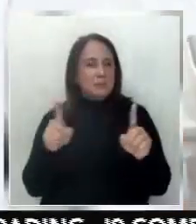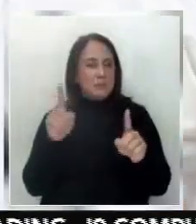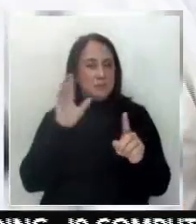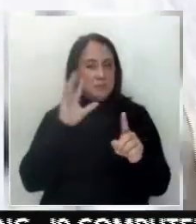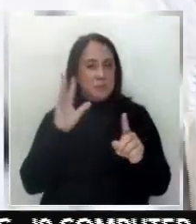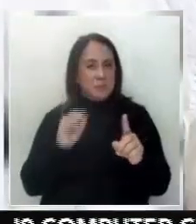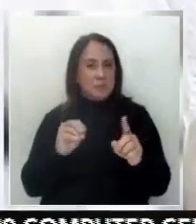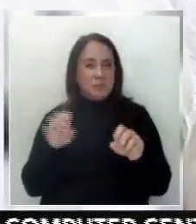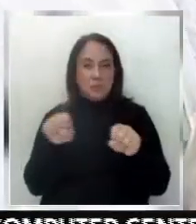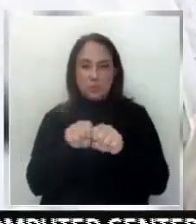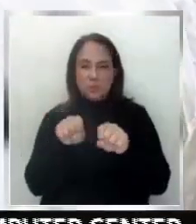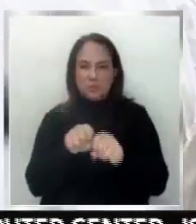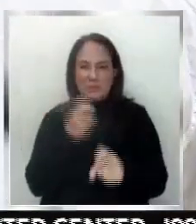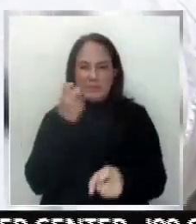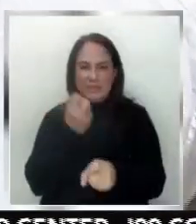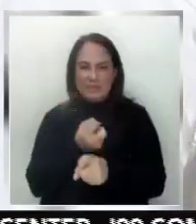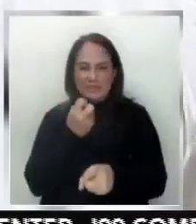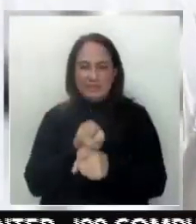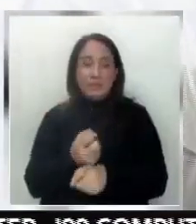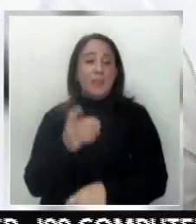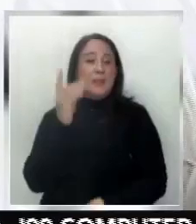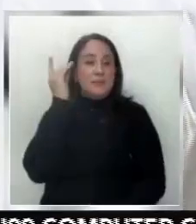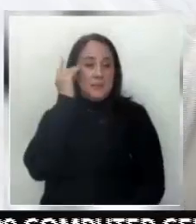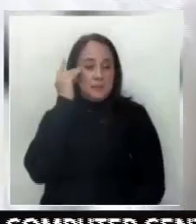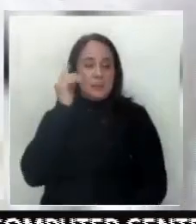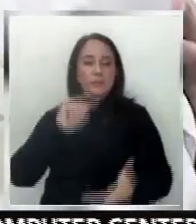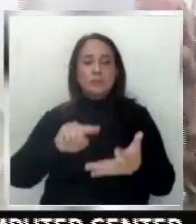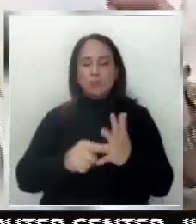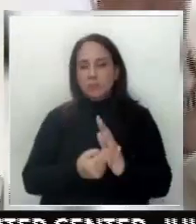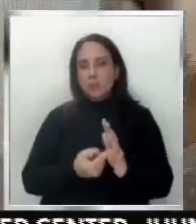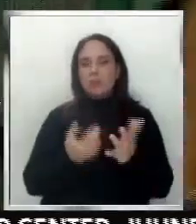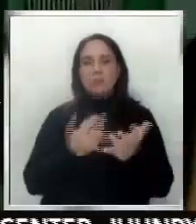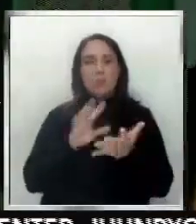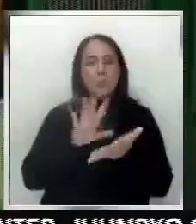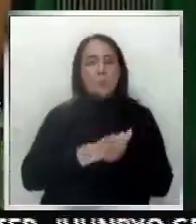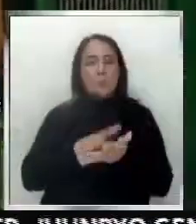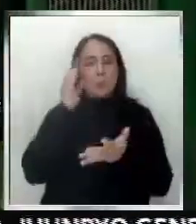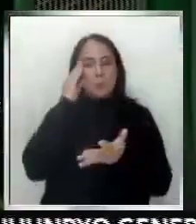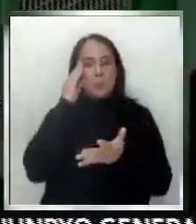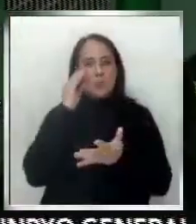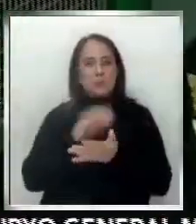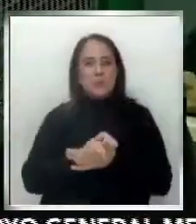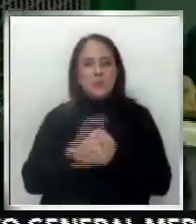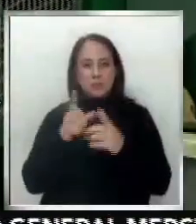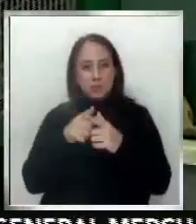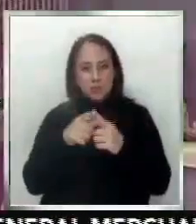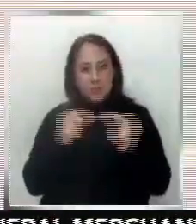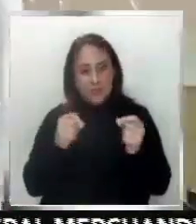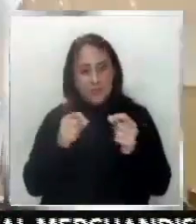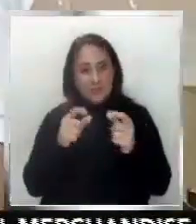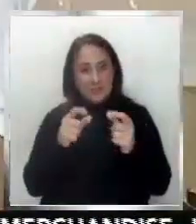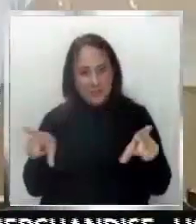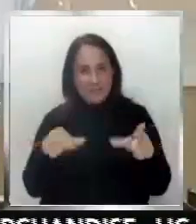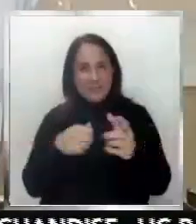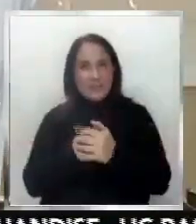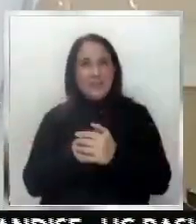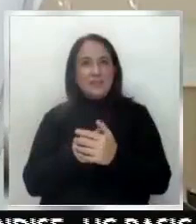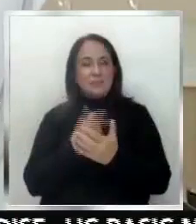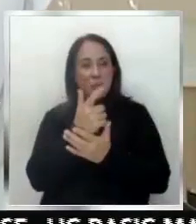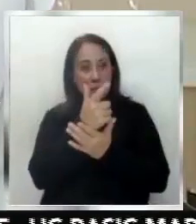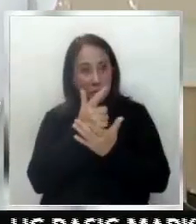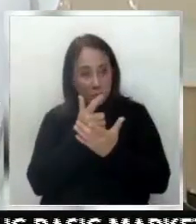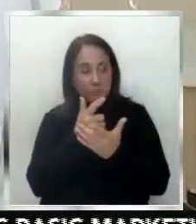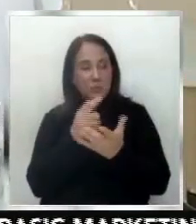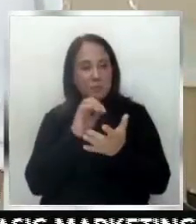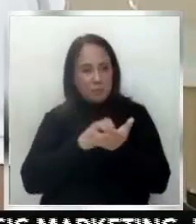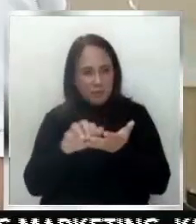siya. Si David naman, sisimula na rin ang pag-aaral ng Nihongo, pati gun handling training. Siyempre, kailangan ko pa rin